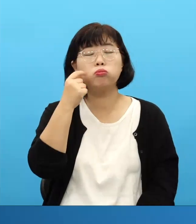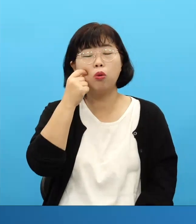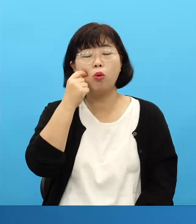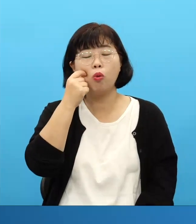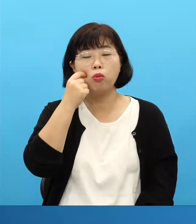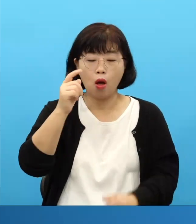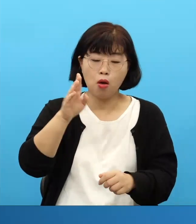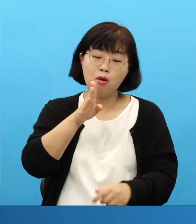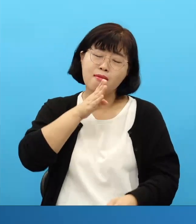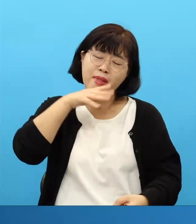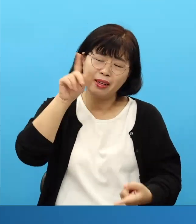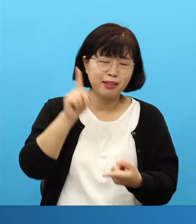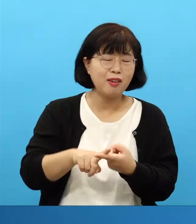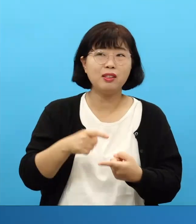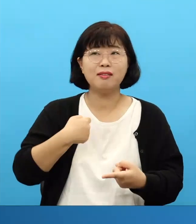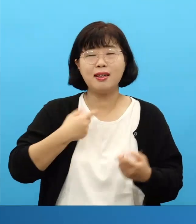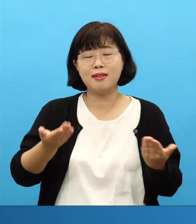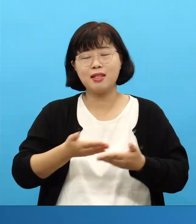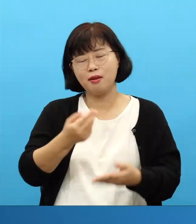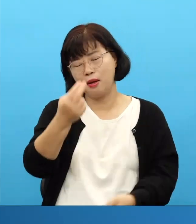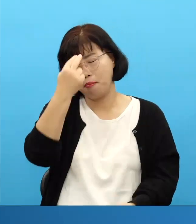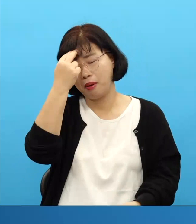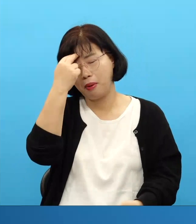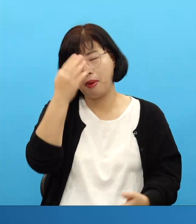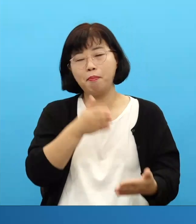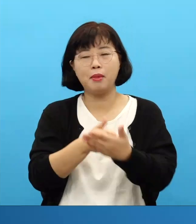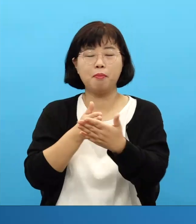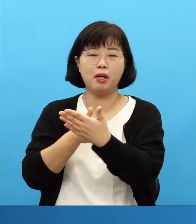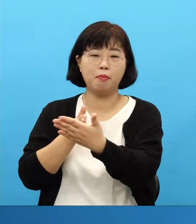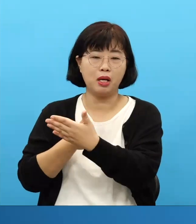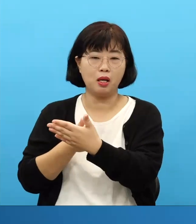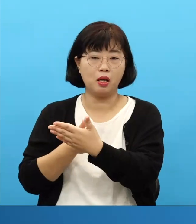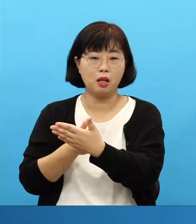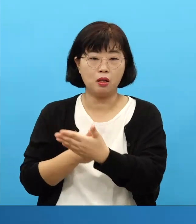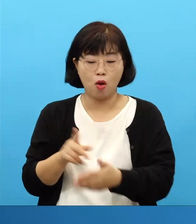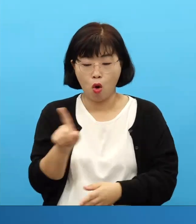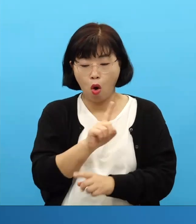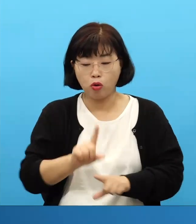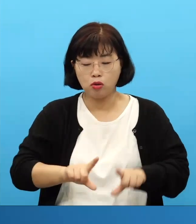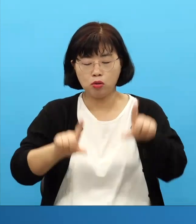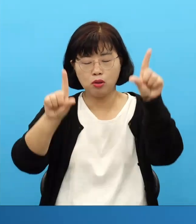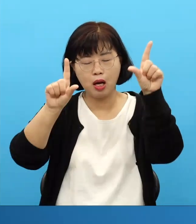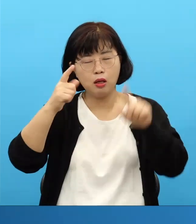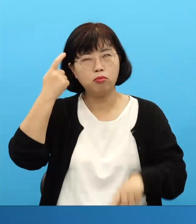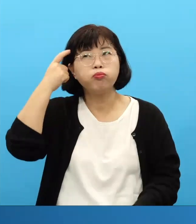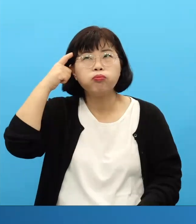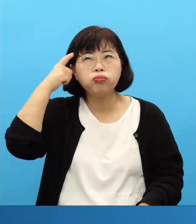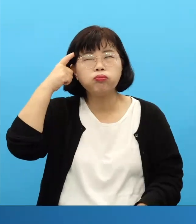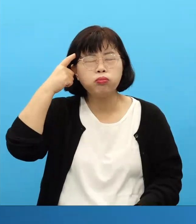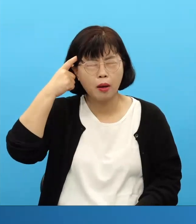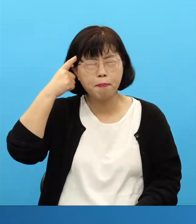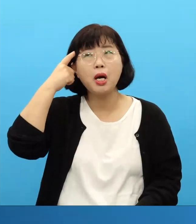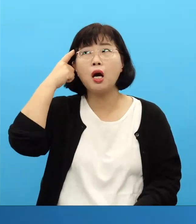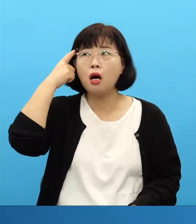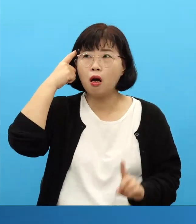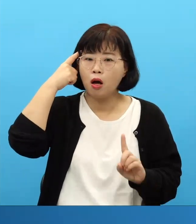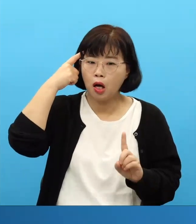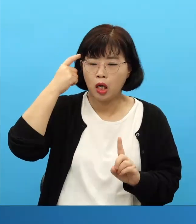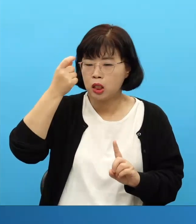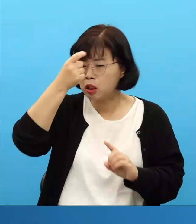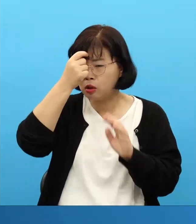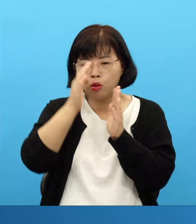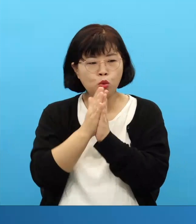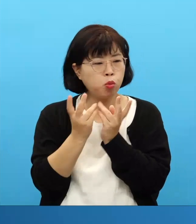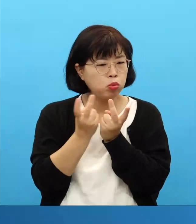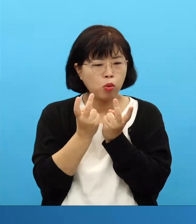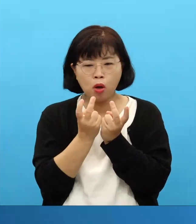그러면서 제가요, 아 기도는 어떻게 하지? 이 고민부터 내 시작인 겁니다. And so I began by thinking, how should I pray? 그러니까 조금 이제